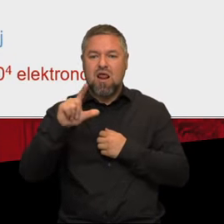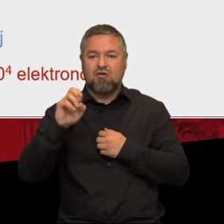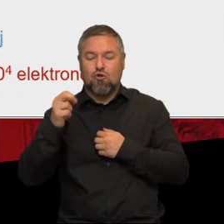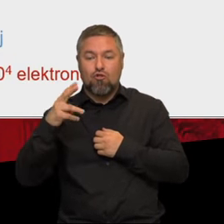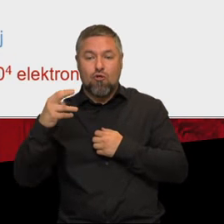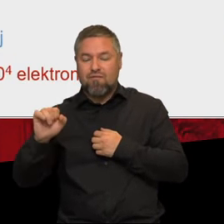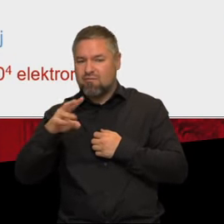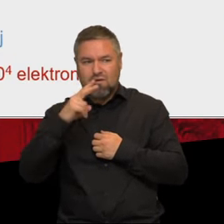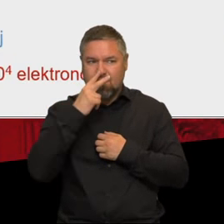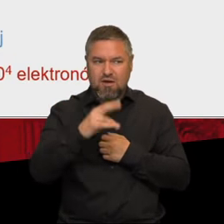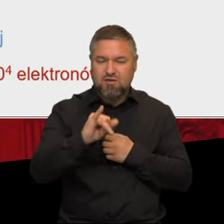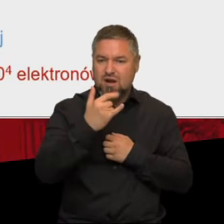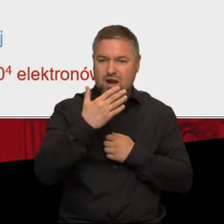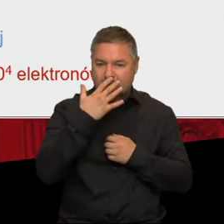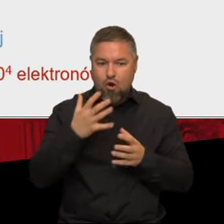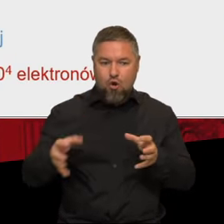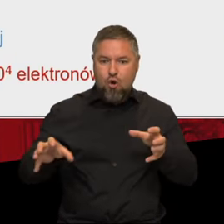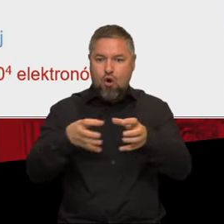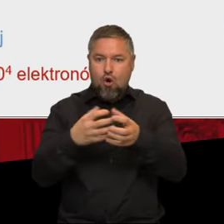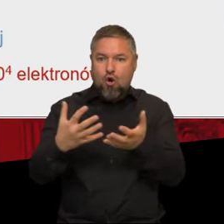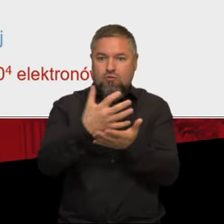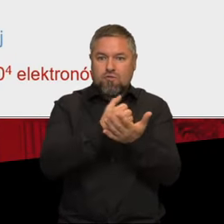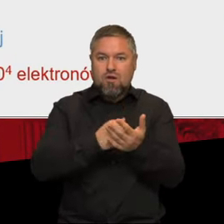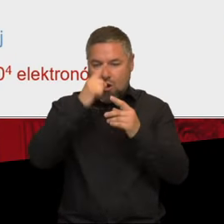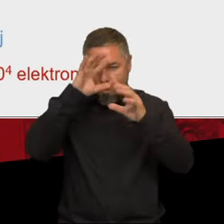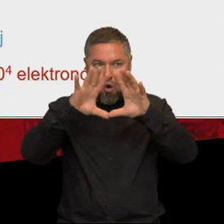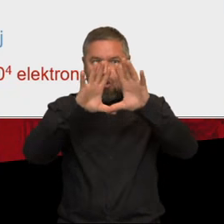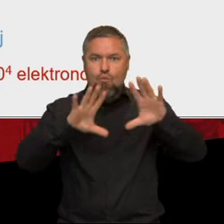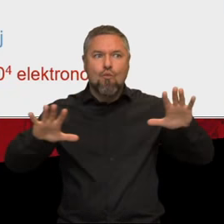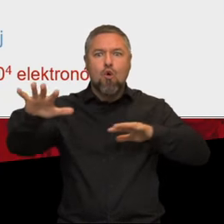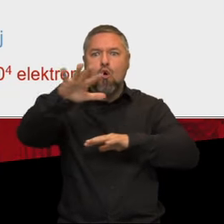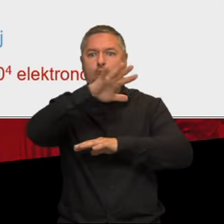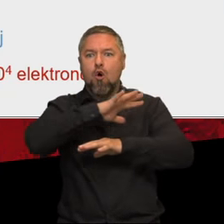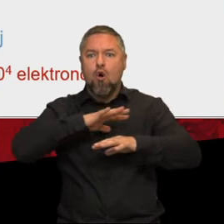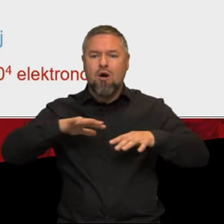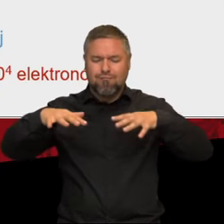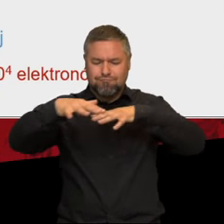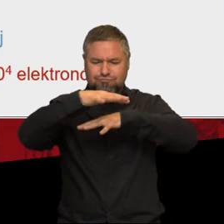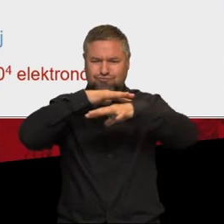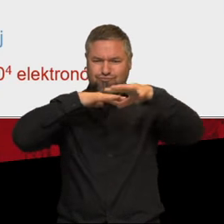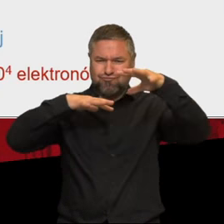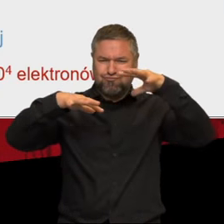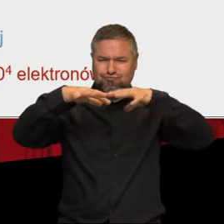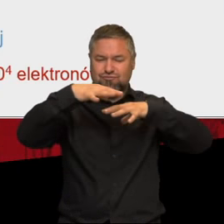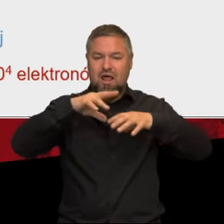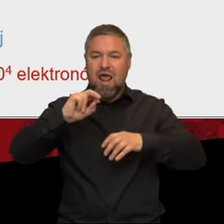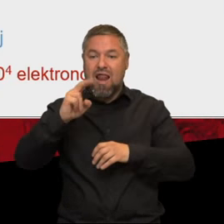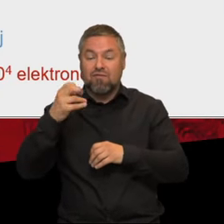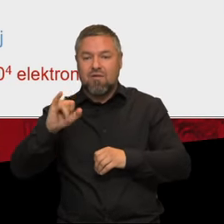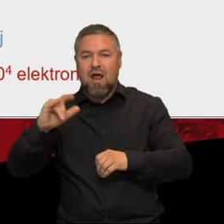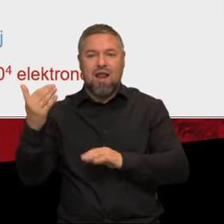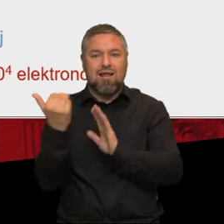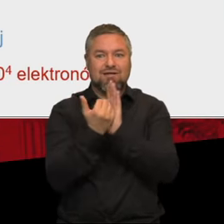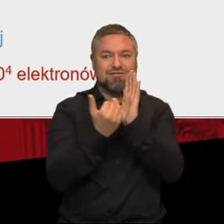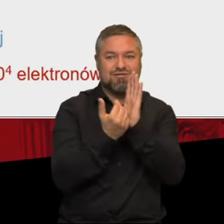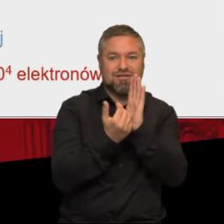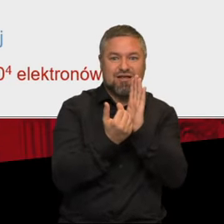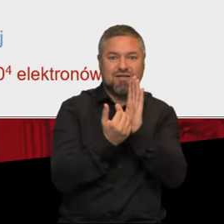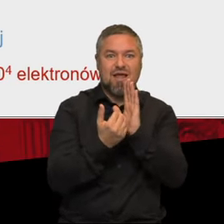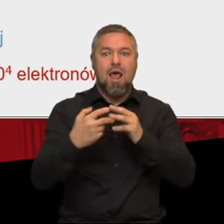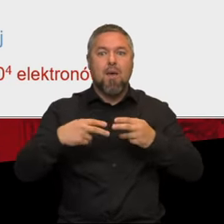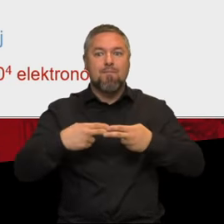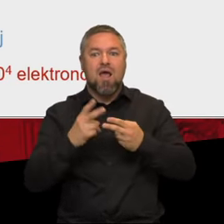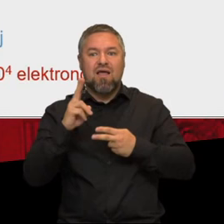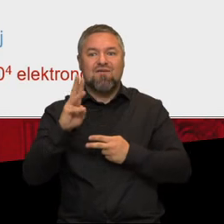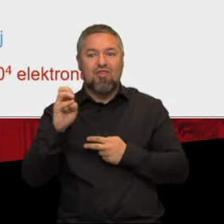nie patrzymy na materię jako na zbiór elektronów, ale na chmurę elektronową. Oczywiście nadal musimy zasady mechaniki kwantowej zastosować, gdyż są